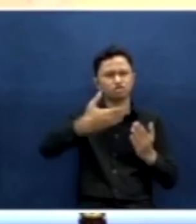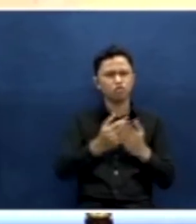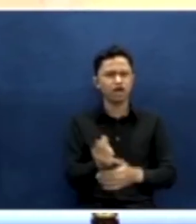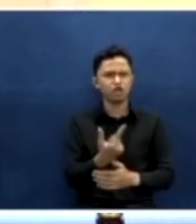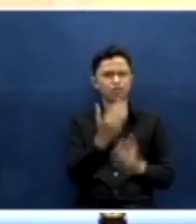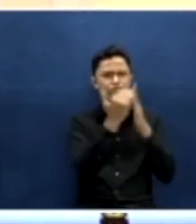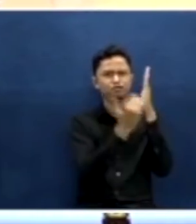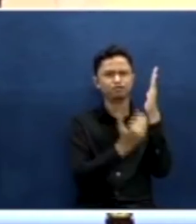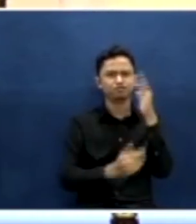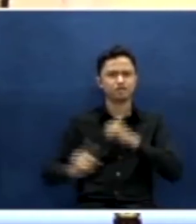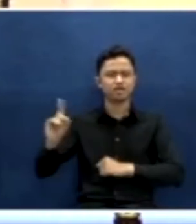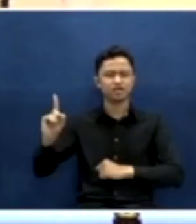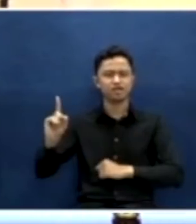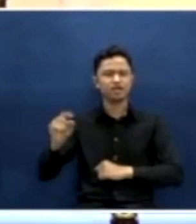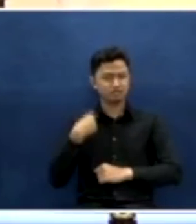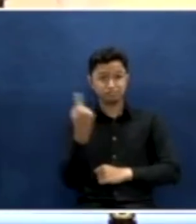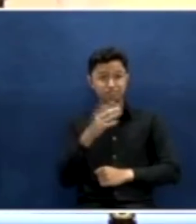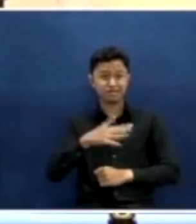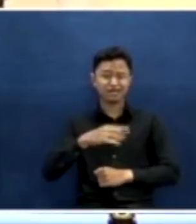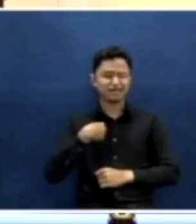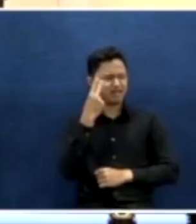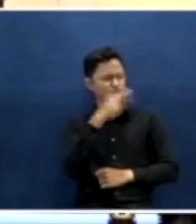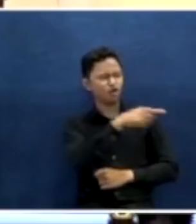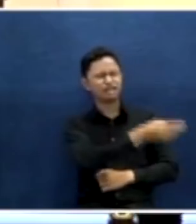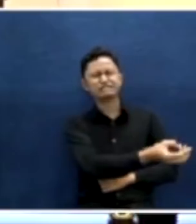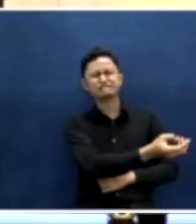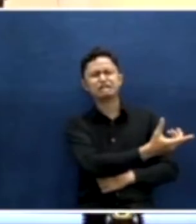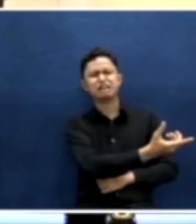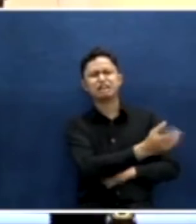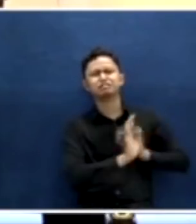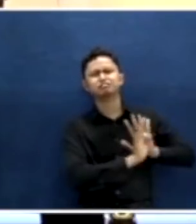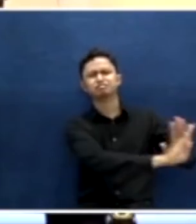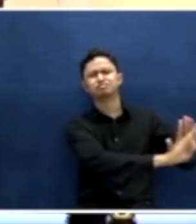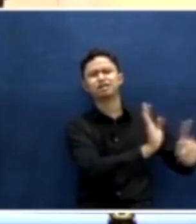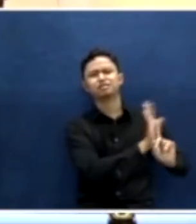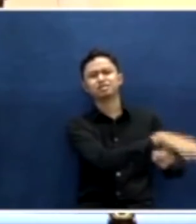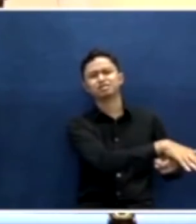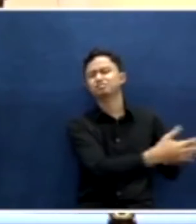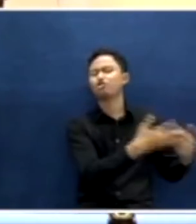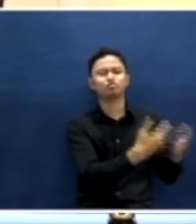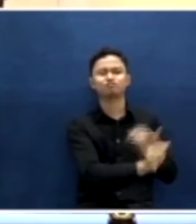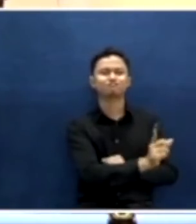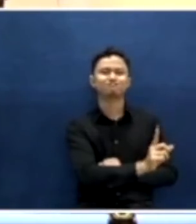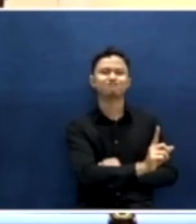jangan suka meremehkan yang kecil Rasulullah itu bersabda dalam Hadits yang Shahih riwayat Muslim aljannatu